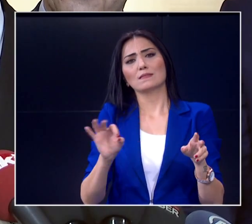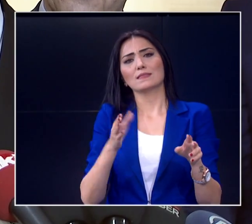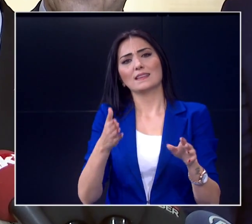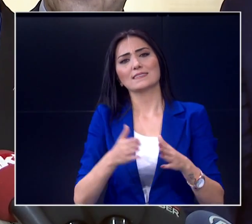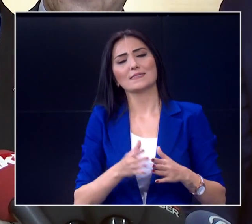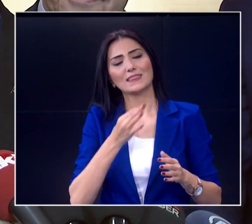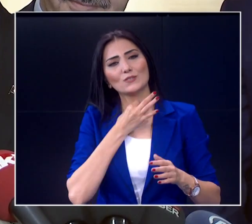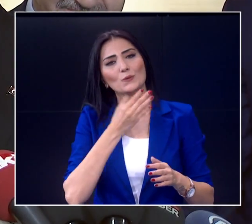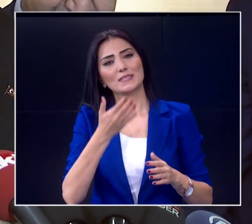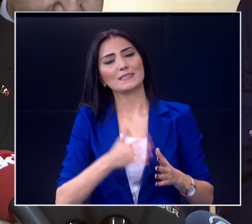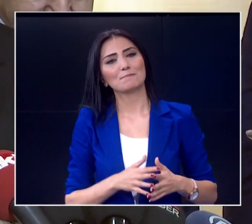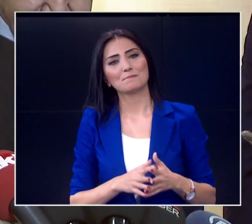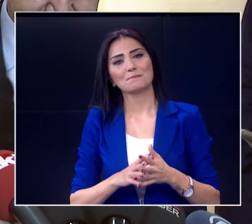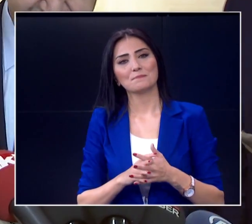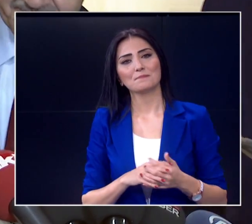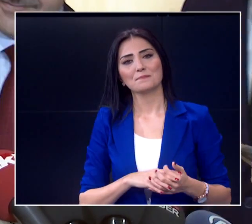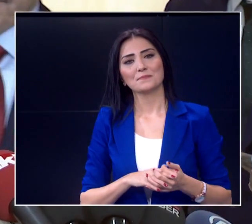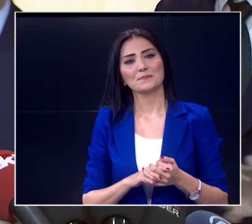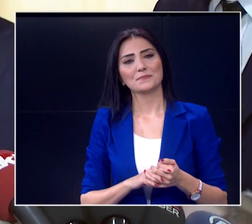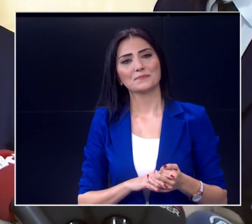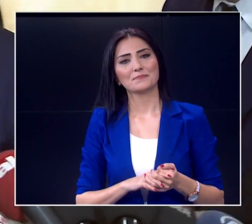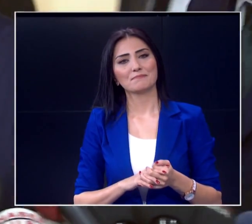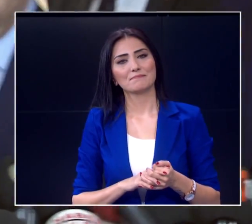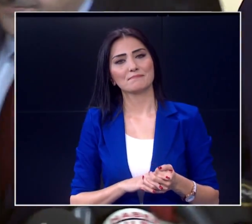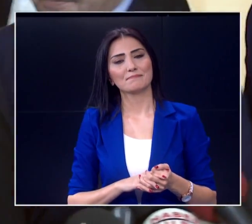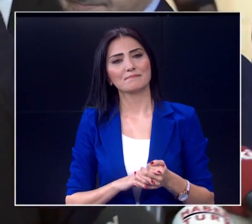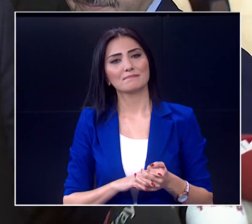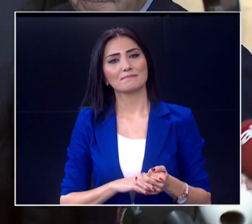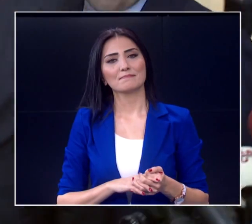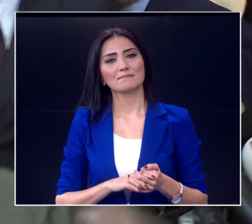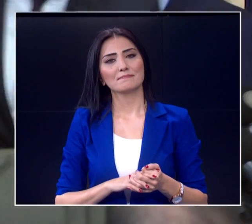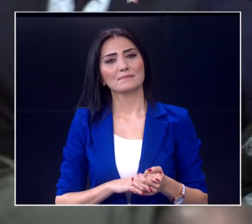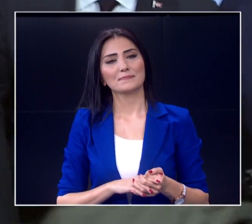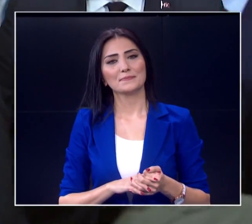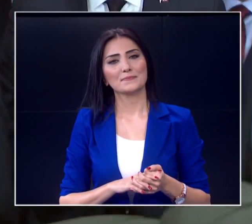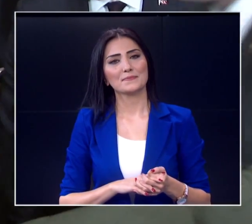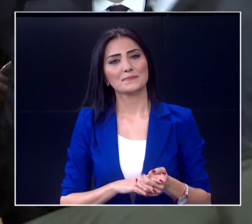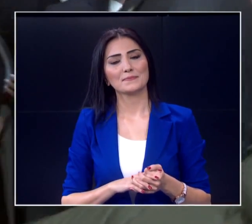Teşekkür ederim. Evet.